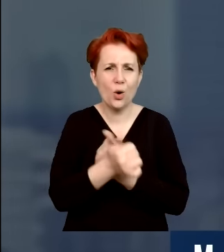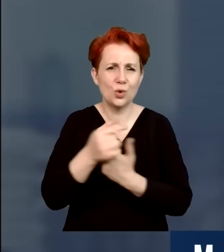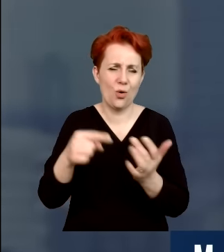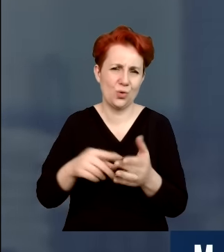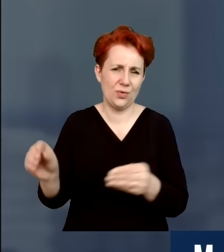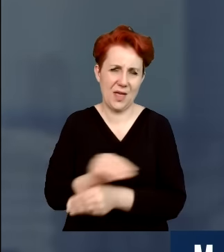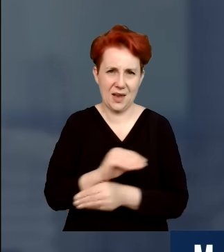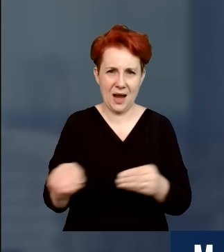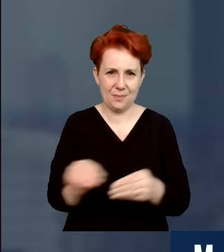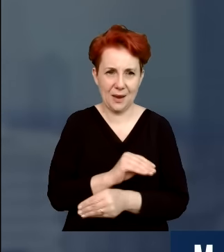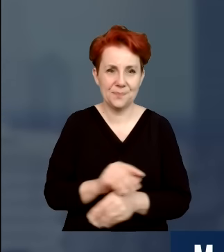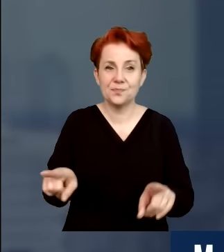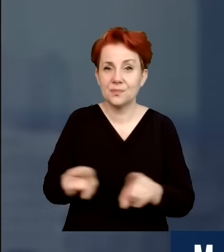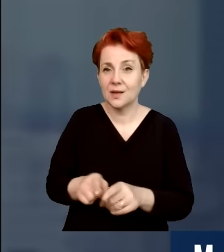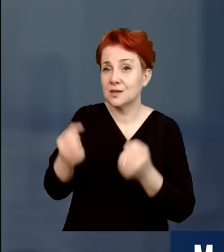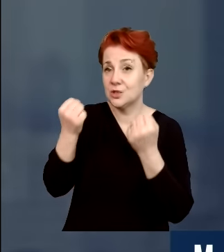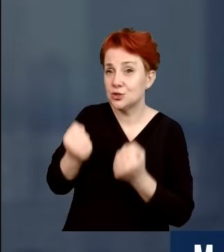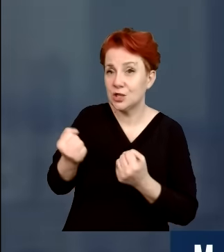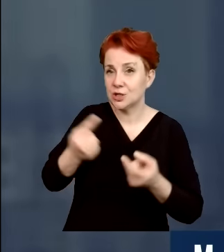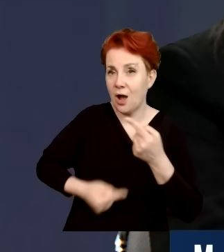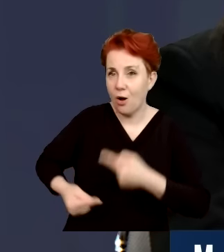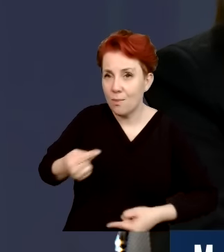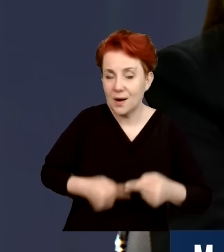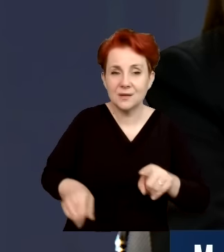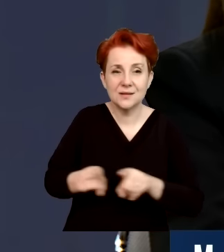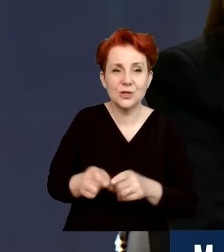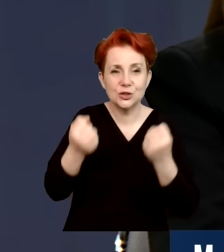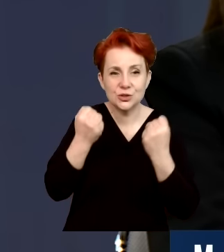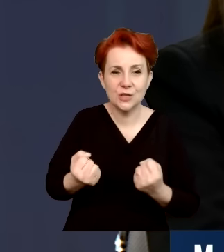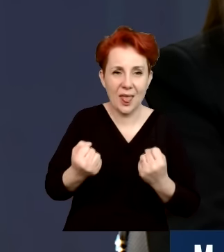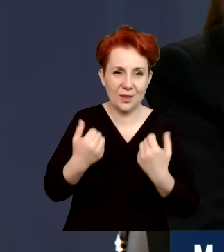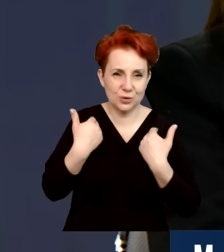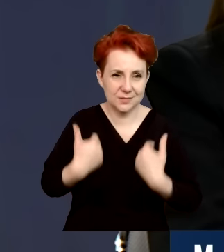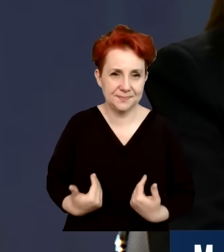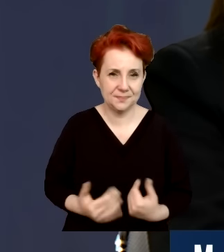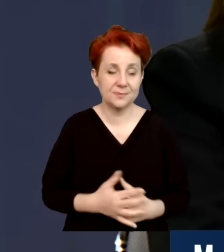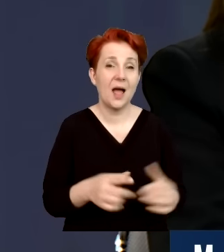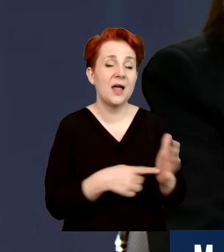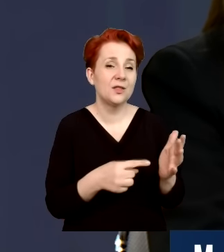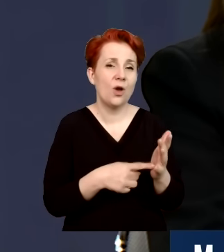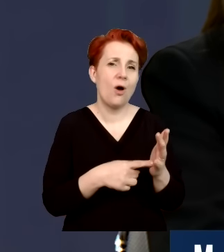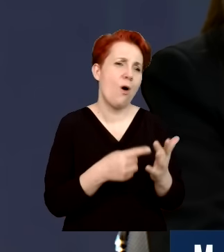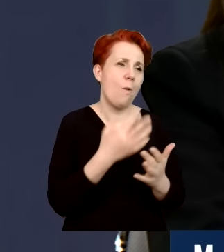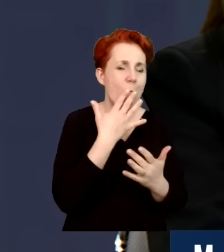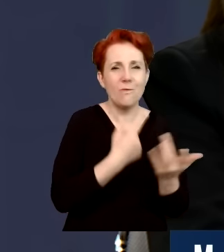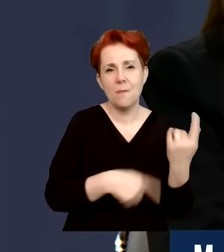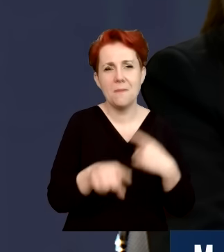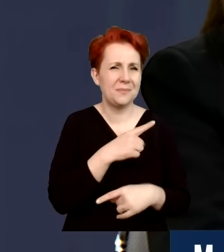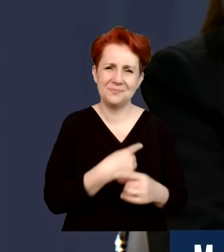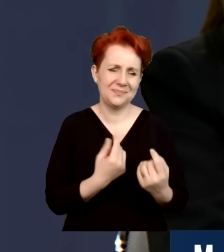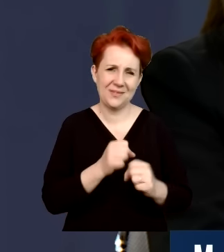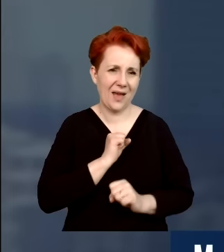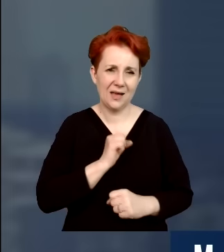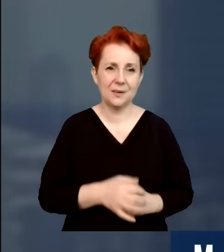generalnie... Jak ciężka była ta operacja, w jak ciężkim stanie był. Spekulacje na ten temat też są dość niesmaczne. Panie pośle, proszę